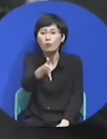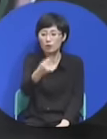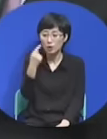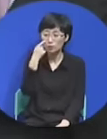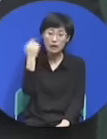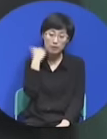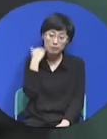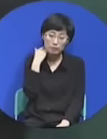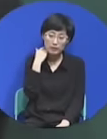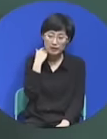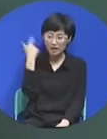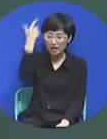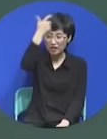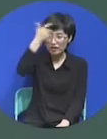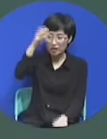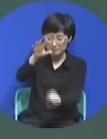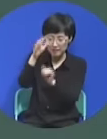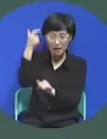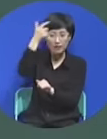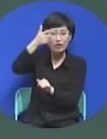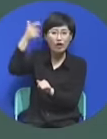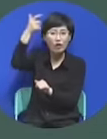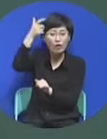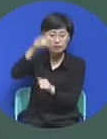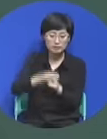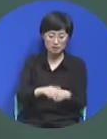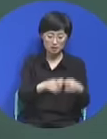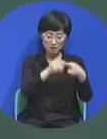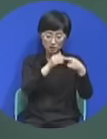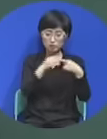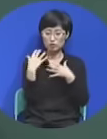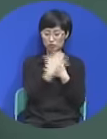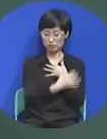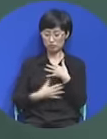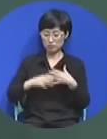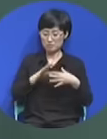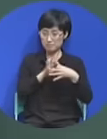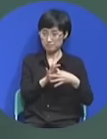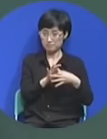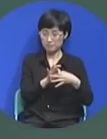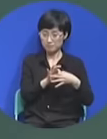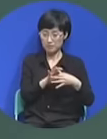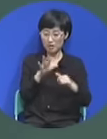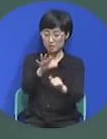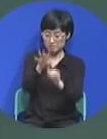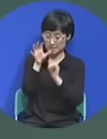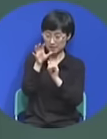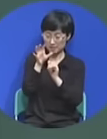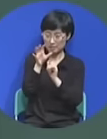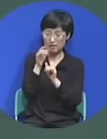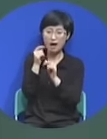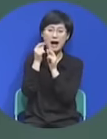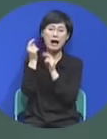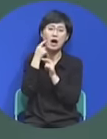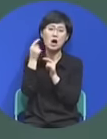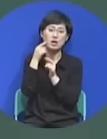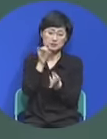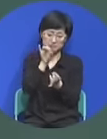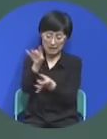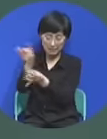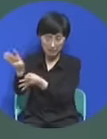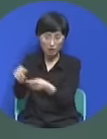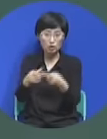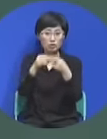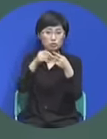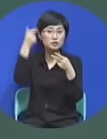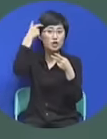欺骗 육신적으로만속이는게아니고결국영적으로속입니다 不仅在肉身上欺骗最终的目的是在灵里面要欺